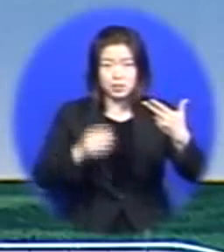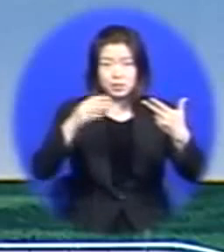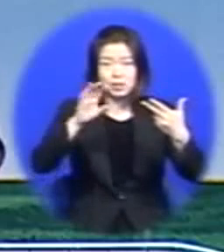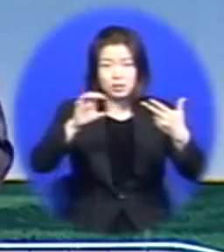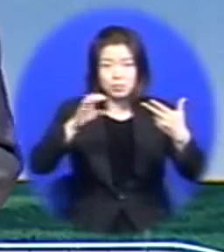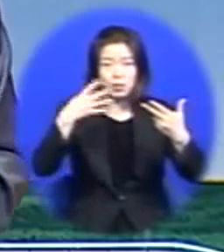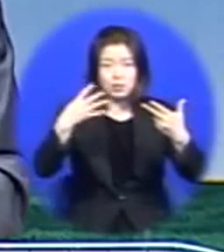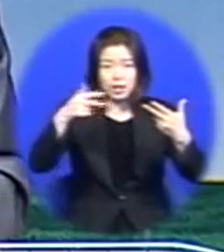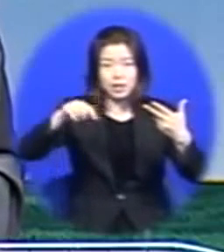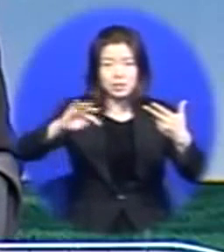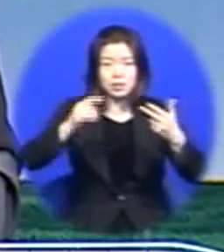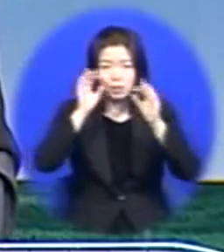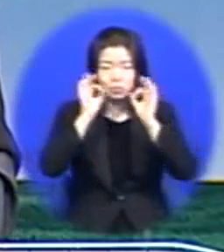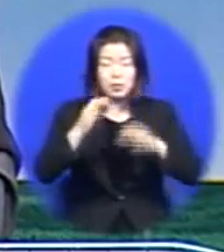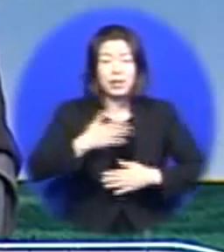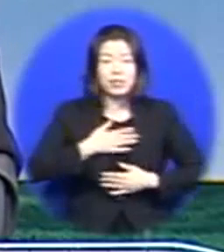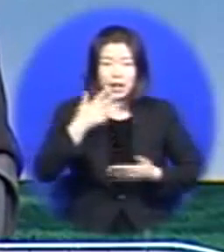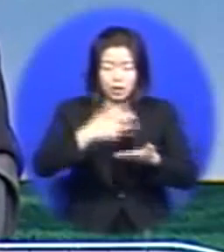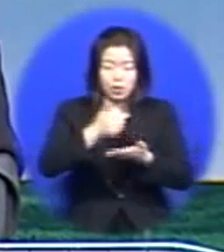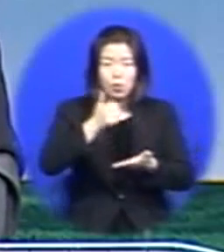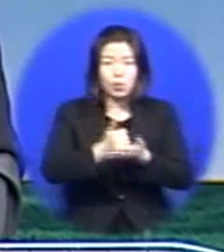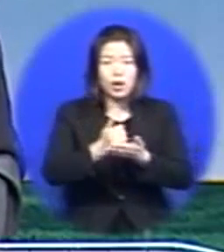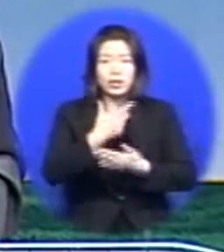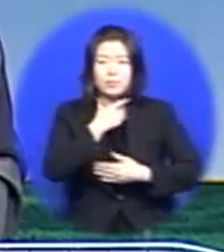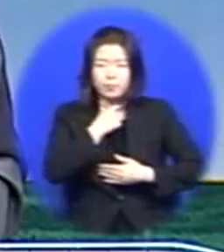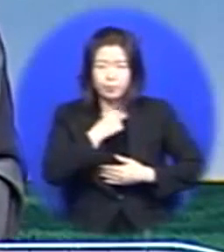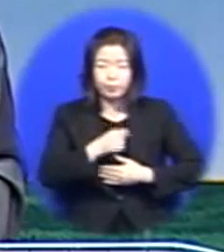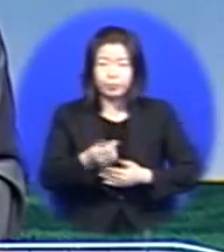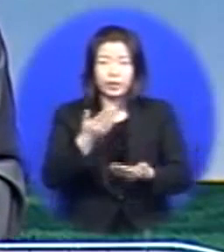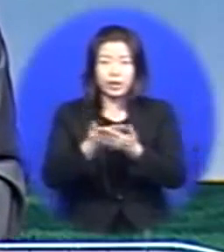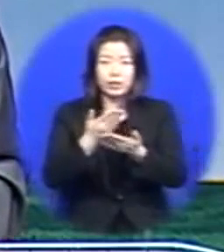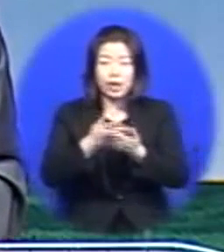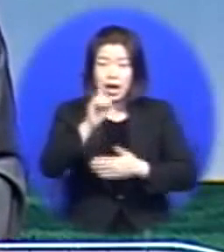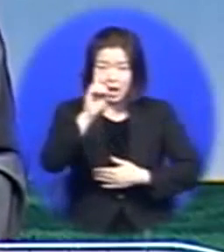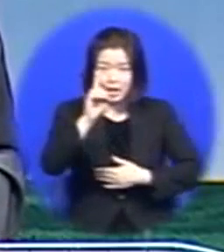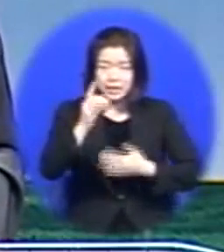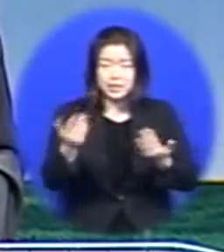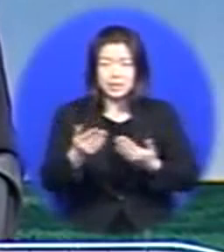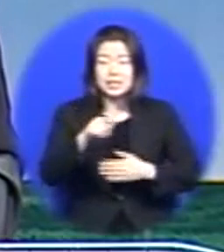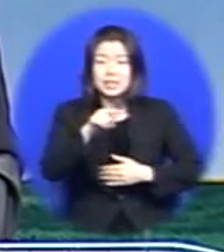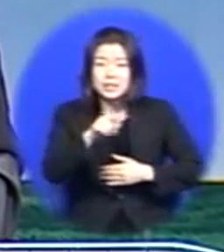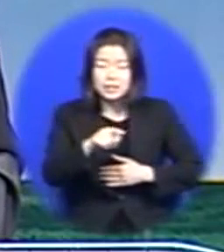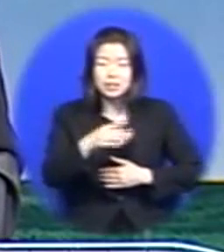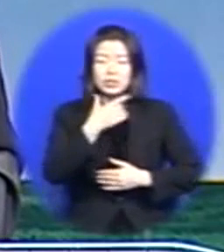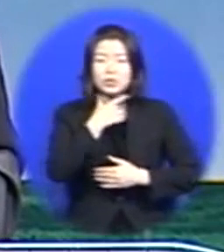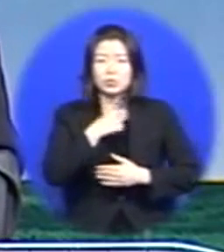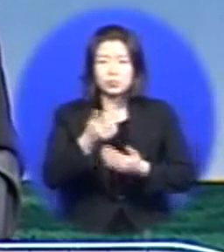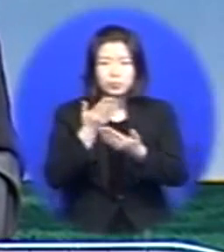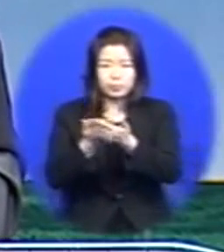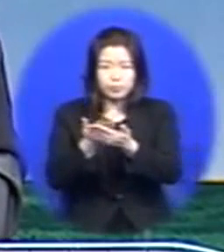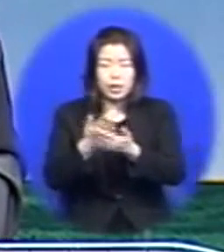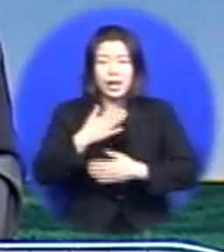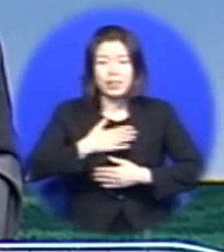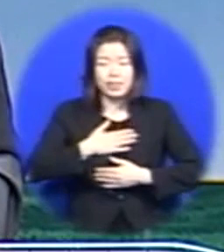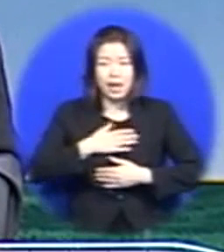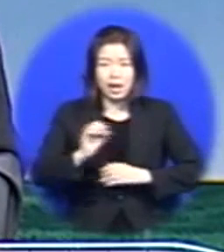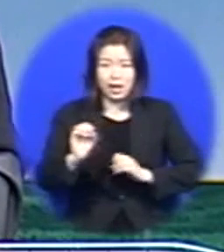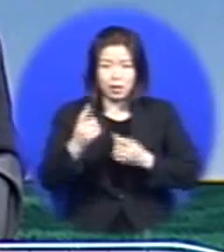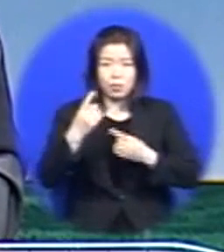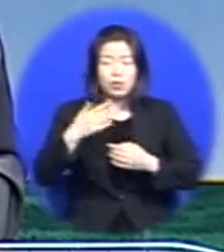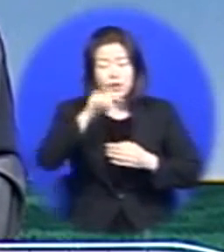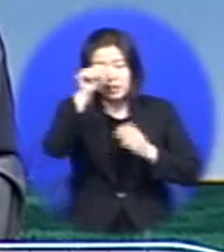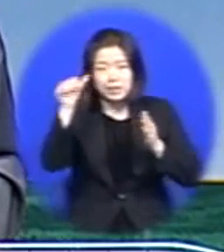4절에 보면 내가 여호와께 청하였던 한 가지 일 곧 그것을 구하리니 곧 나로 내